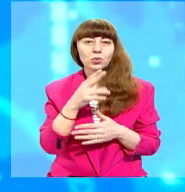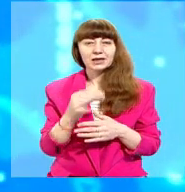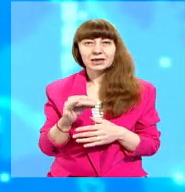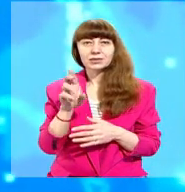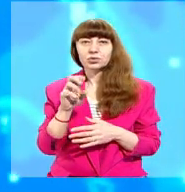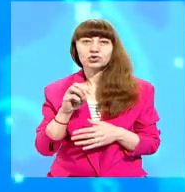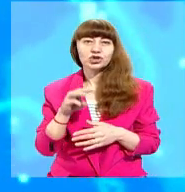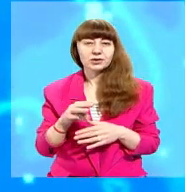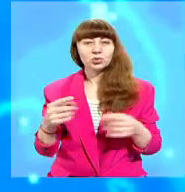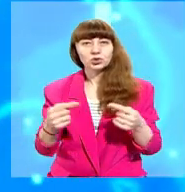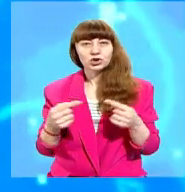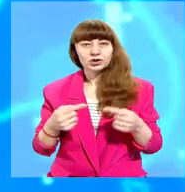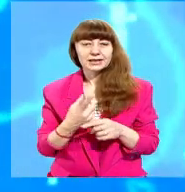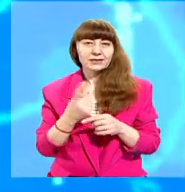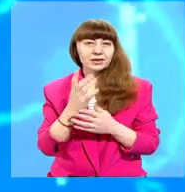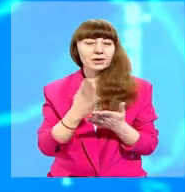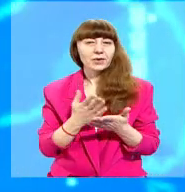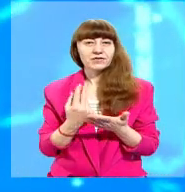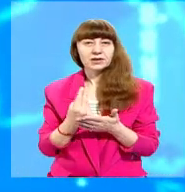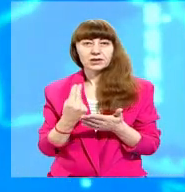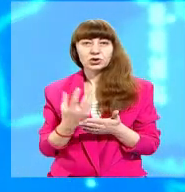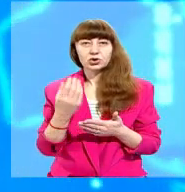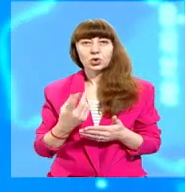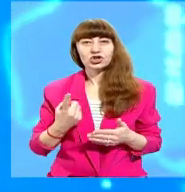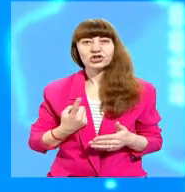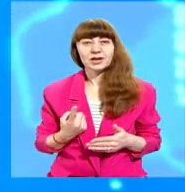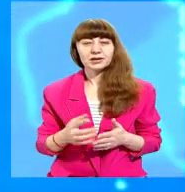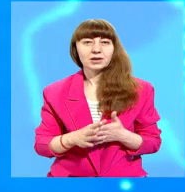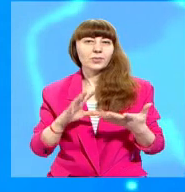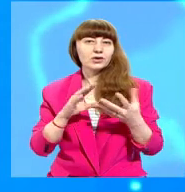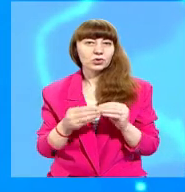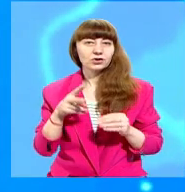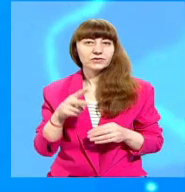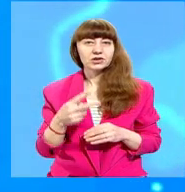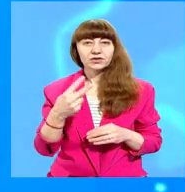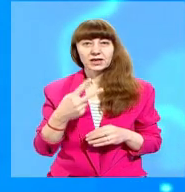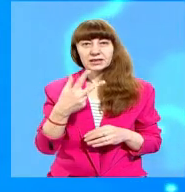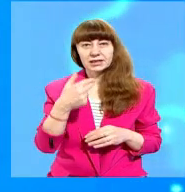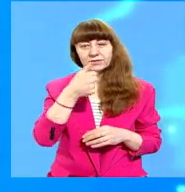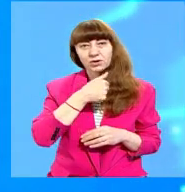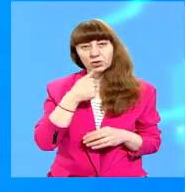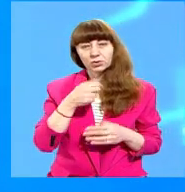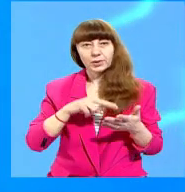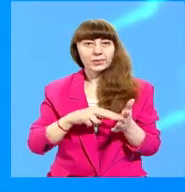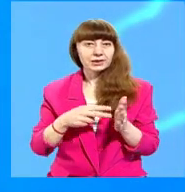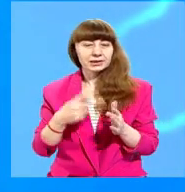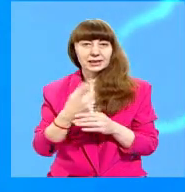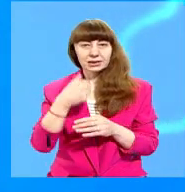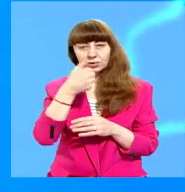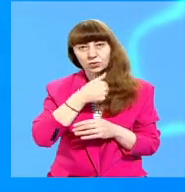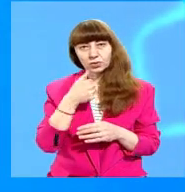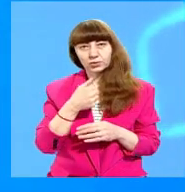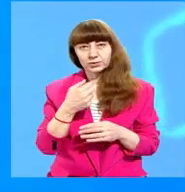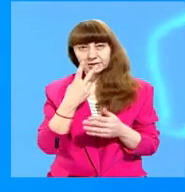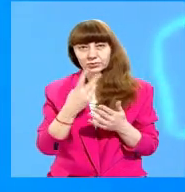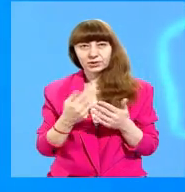казны. Уточнение этого источника финансирования еще ожидается. Об итогах 2023 года и планах на этот в